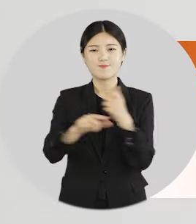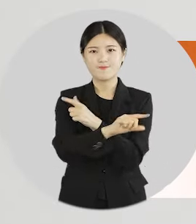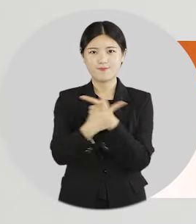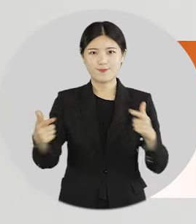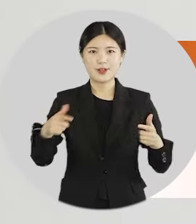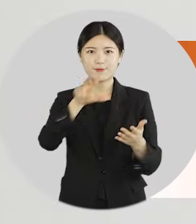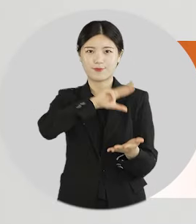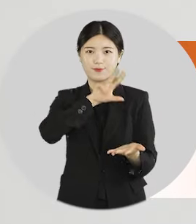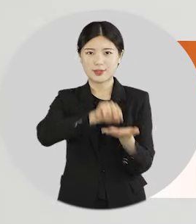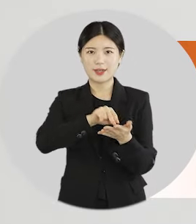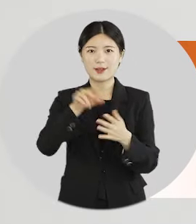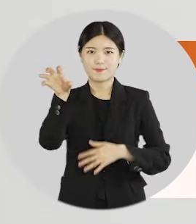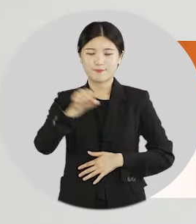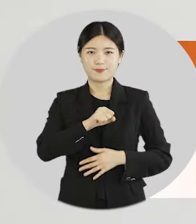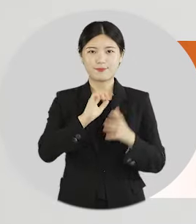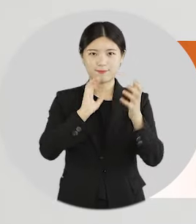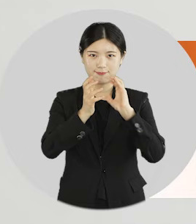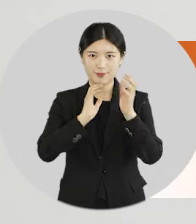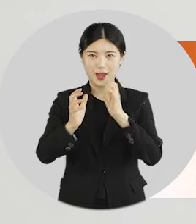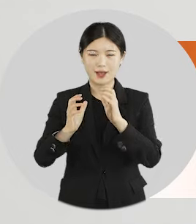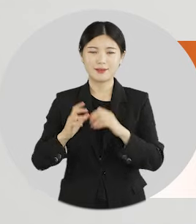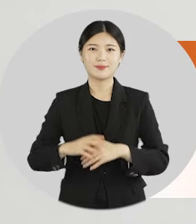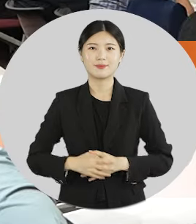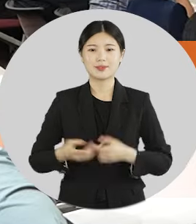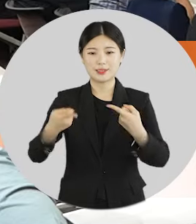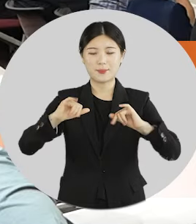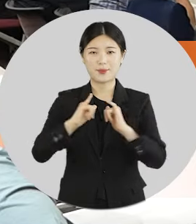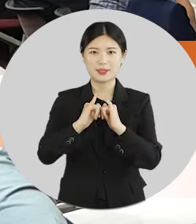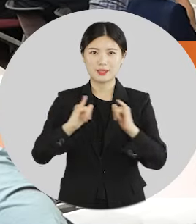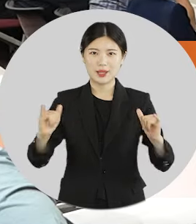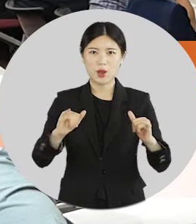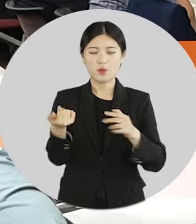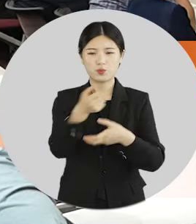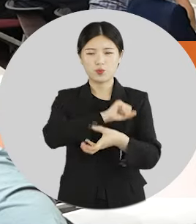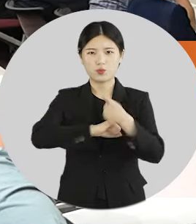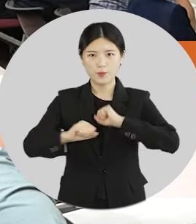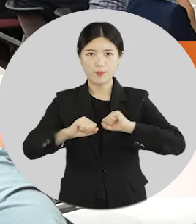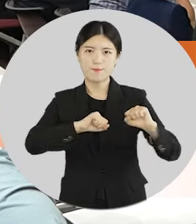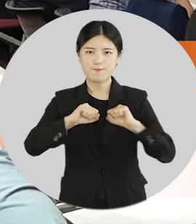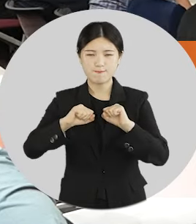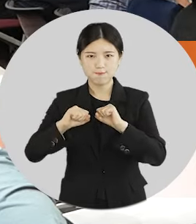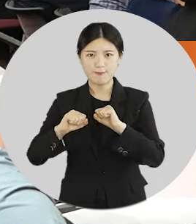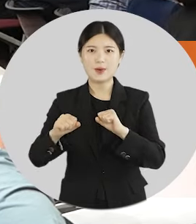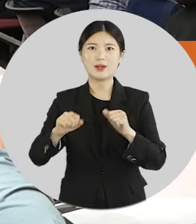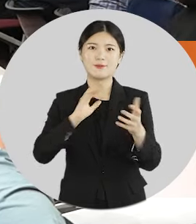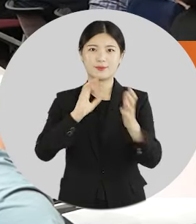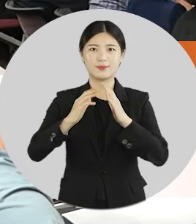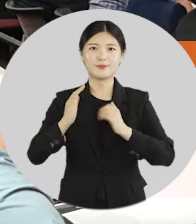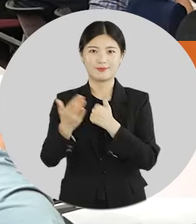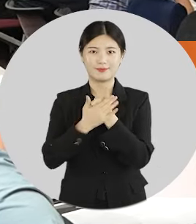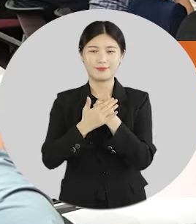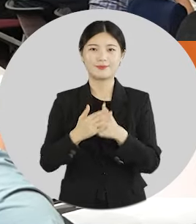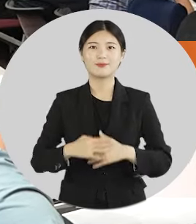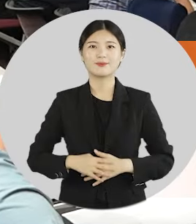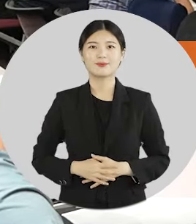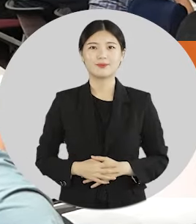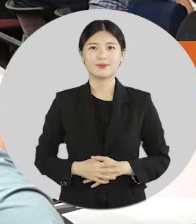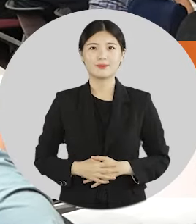가지 주요 제안을 바탕으로 정책 토론이 이루어져 해당 제안에 대해 참여자들의 활발한 토론이 진행됐습니다.